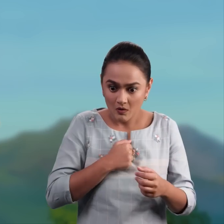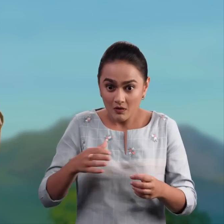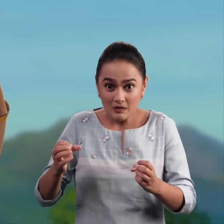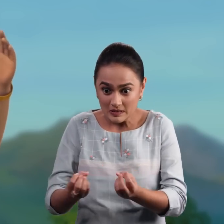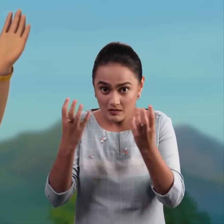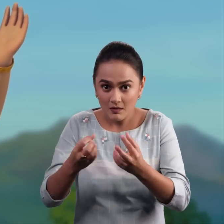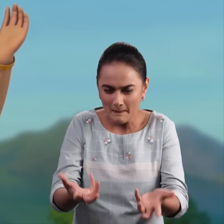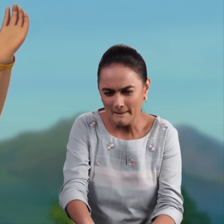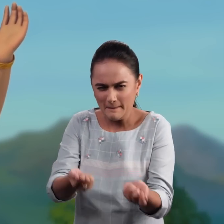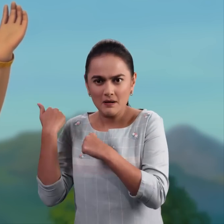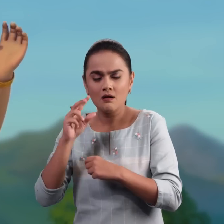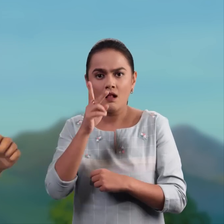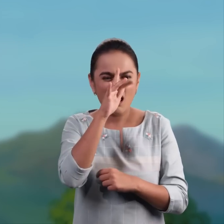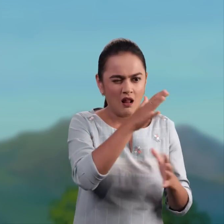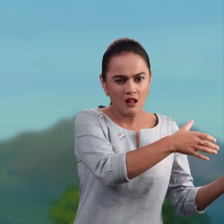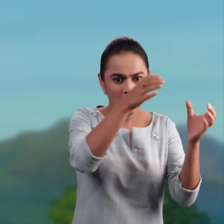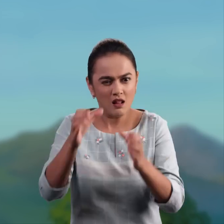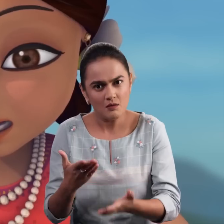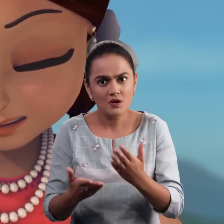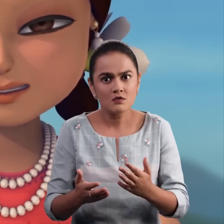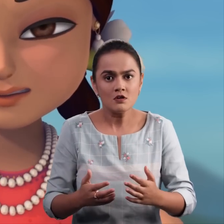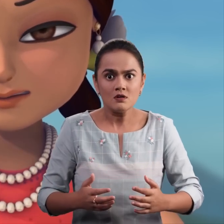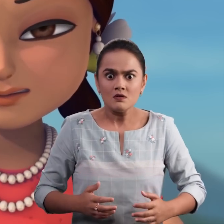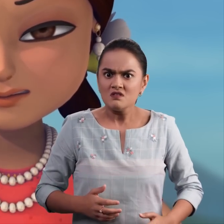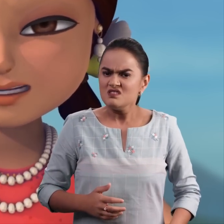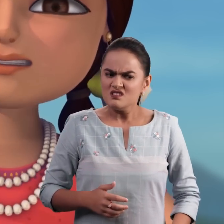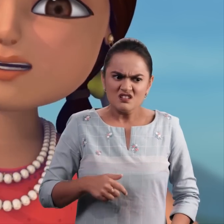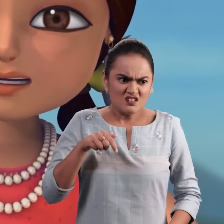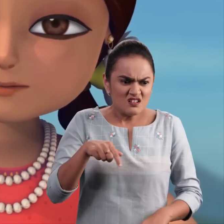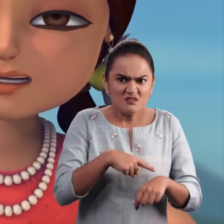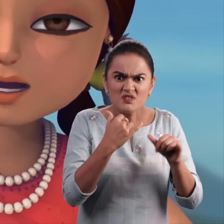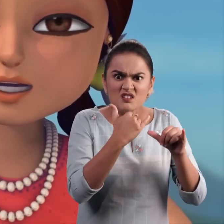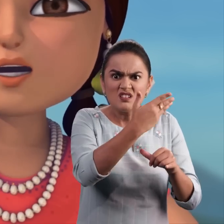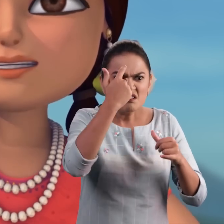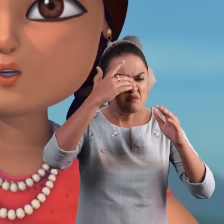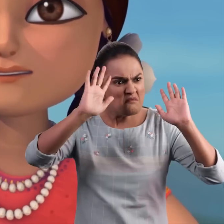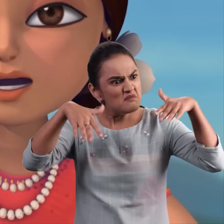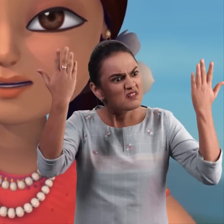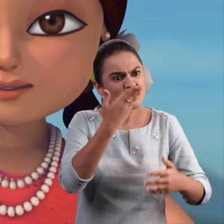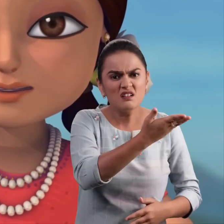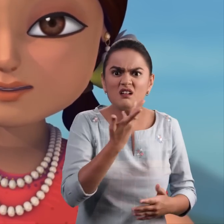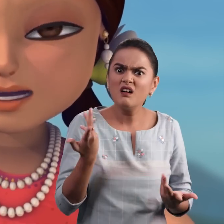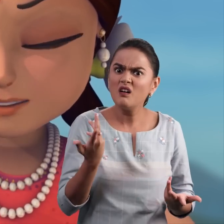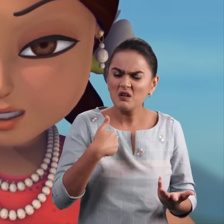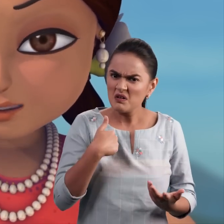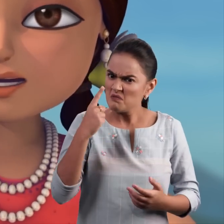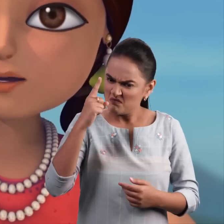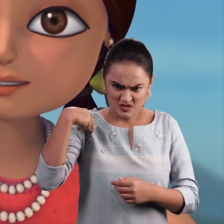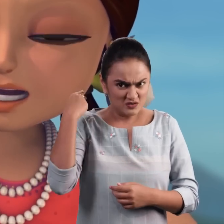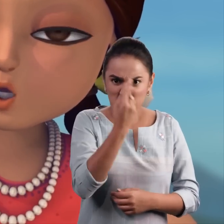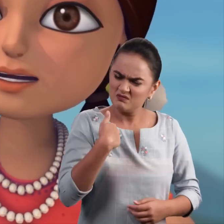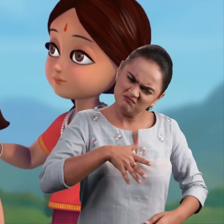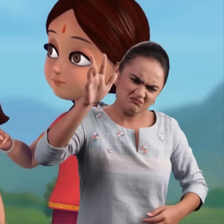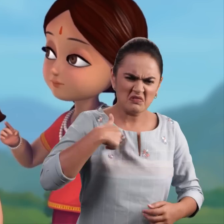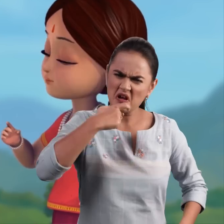पौधे उखाड़कर उनके जगह कटीले पौधे लगा दिए होंगे। इस बार उसने उत्पात की सीमा लांघ दी है। मैं मैया यशोदा